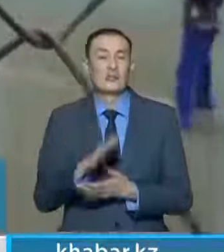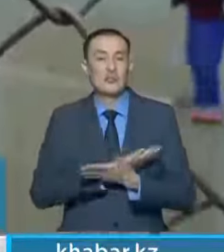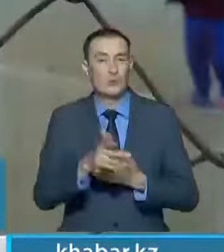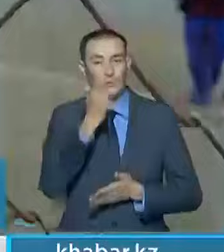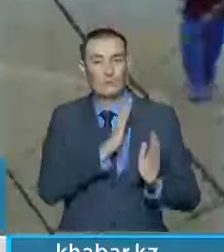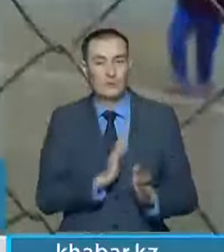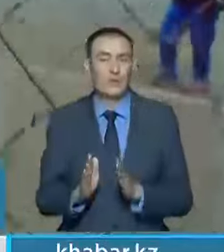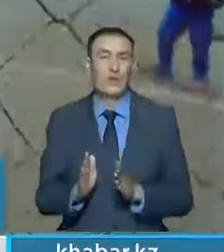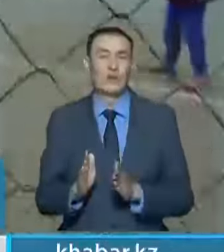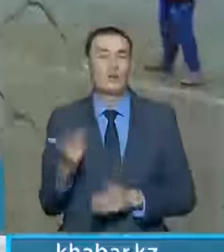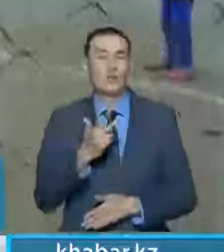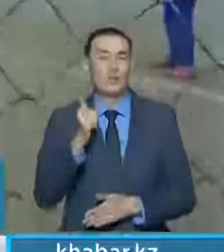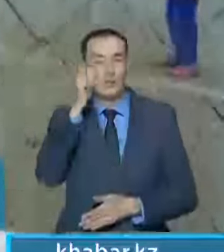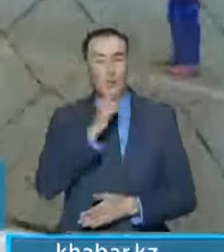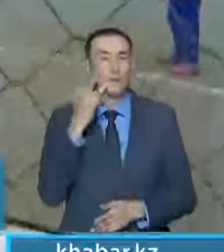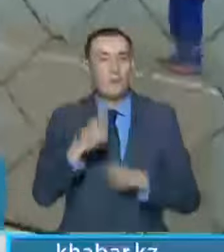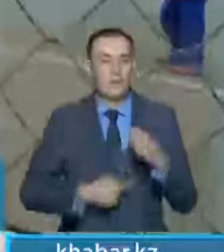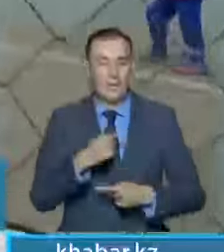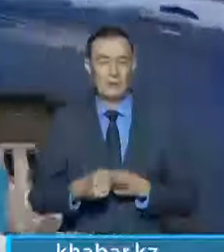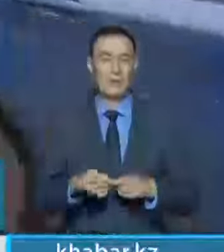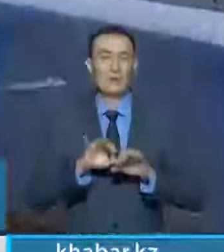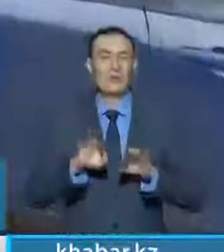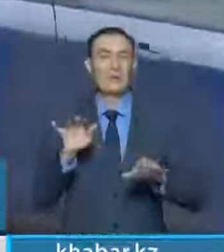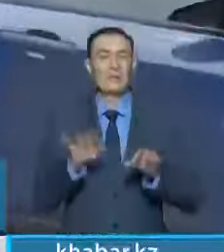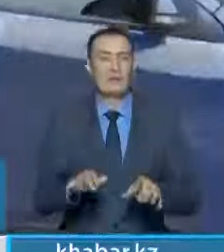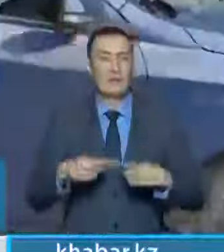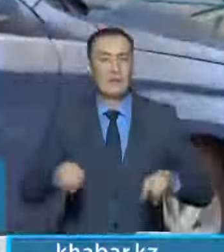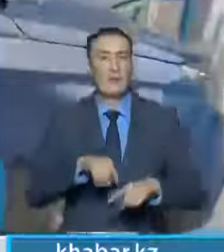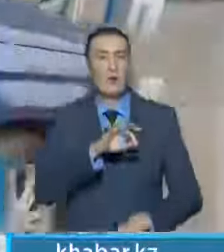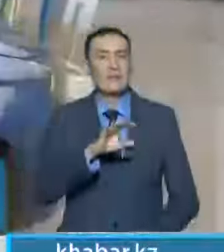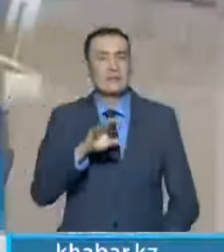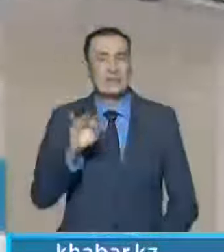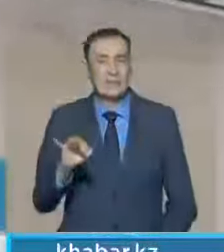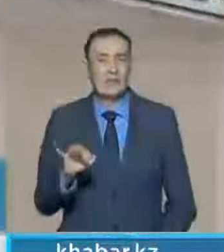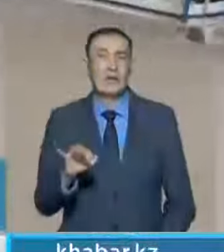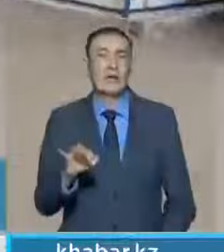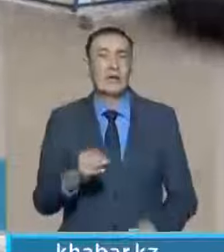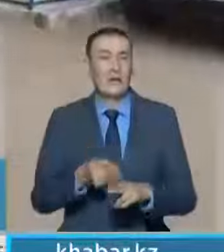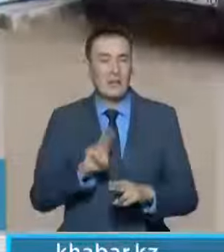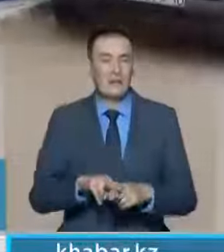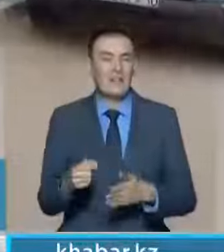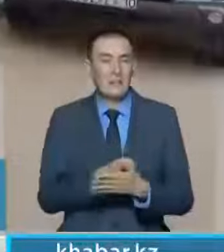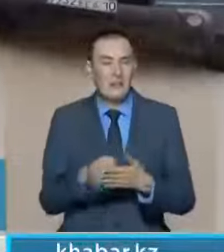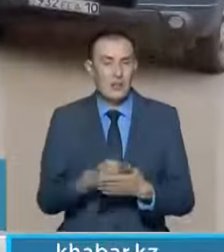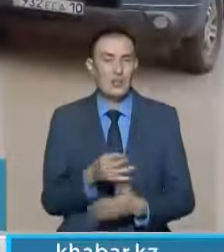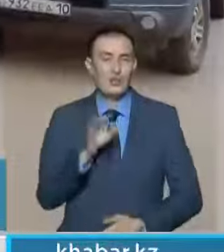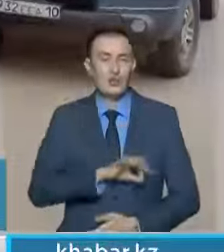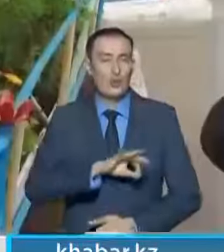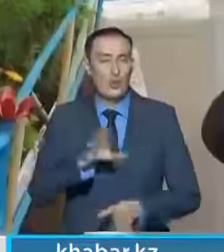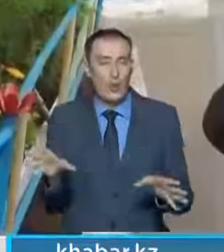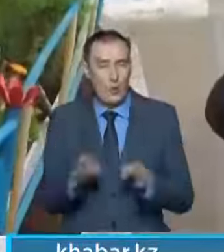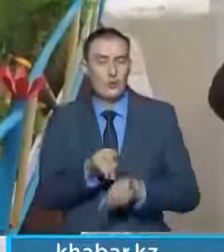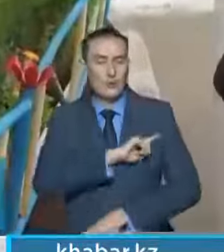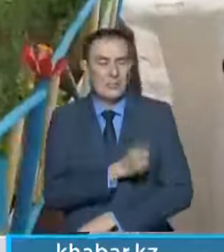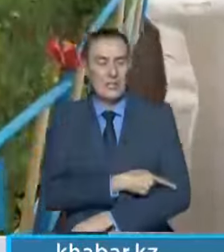чистоты и ухоженности держит третий год подряд. По словам председателя объединения собственников имущества, этого добились за счет общих усилий.